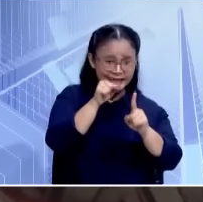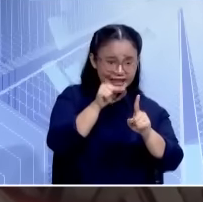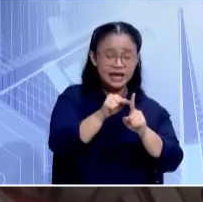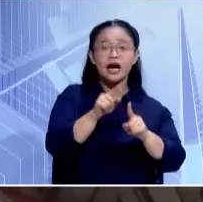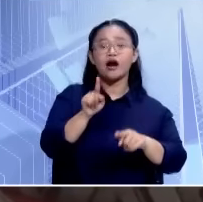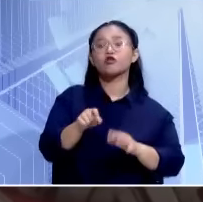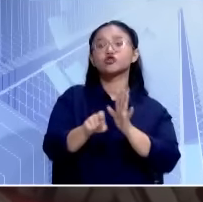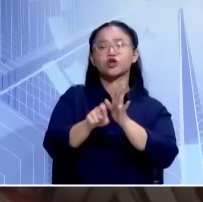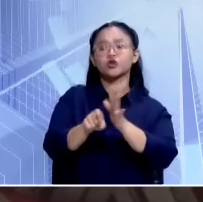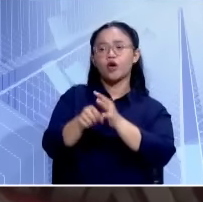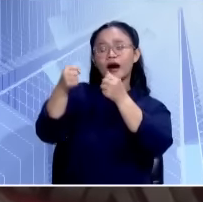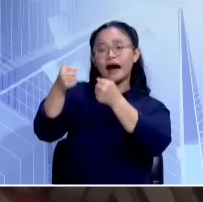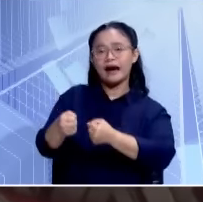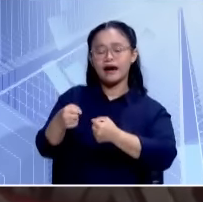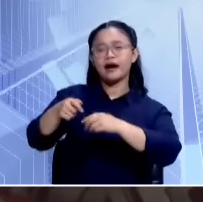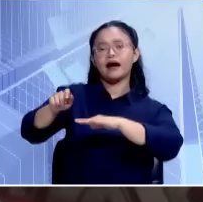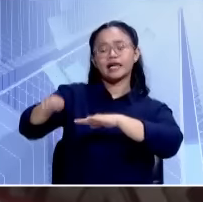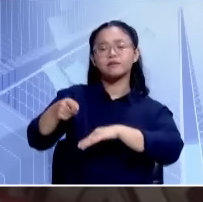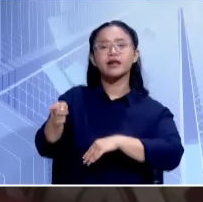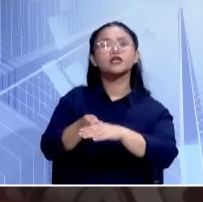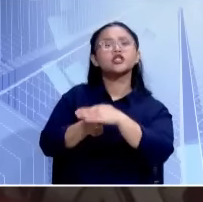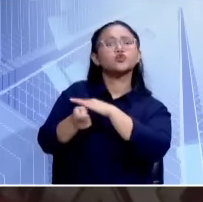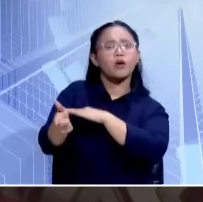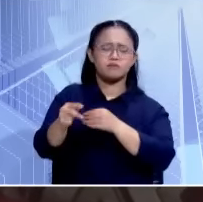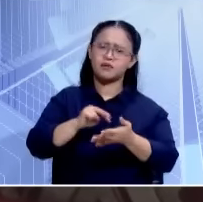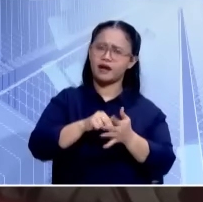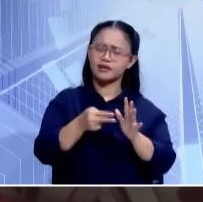gitu kan ya. Kena suap gitu. Nah kenapa